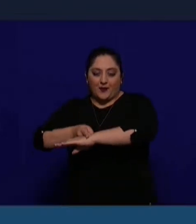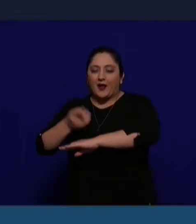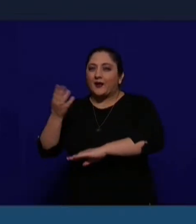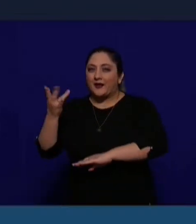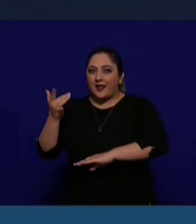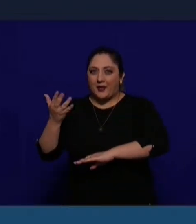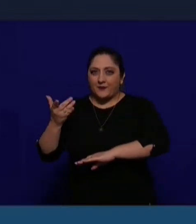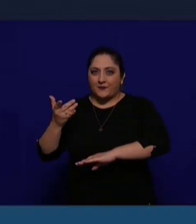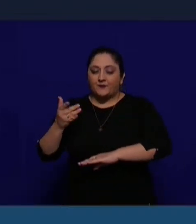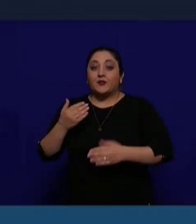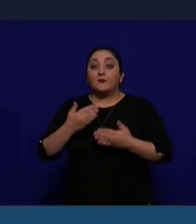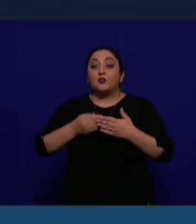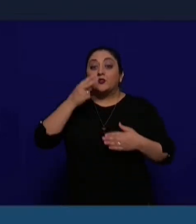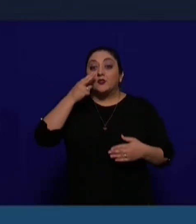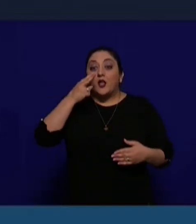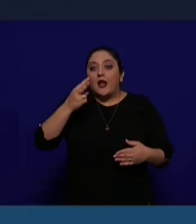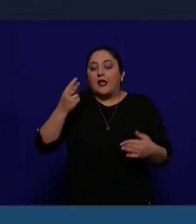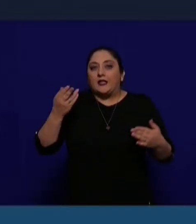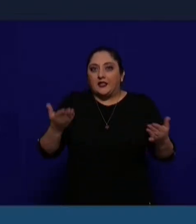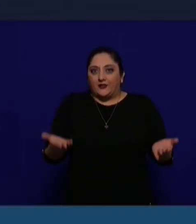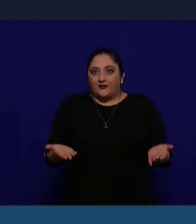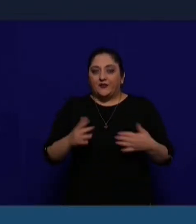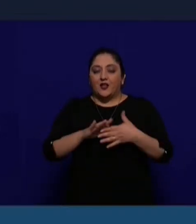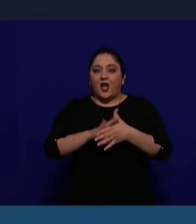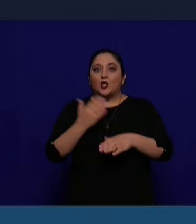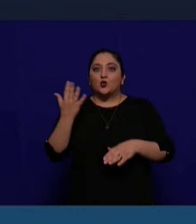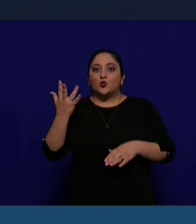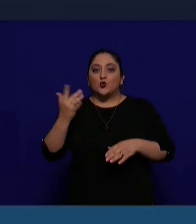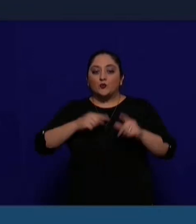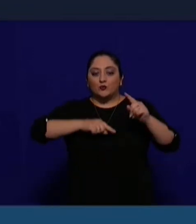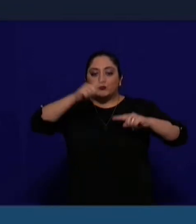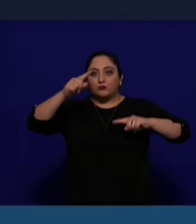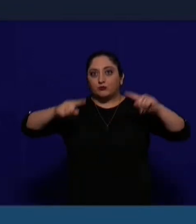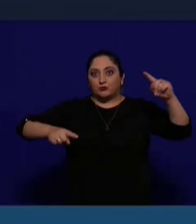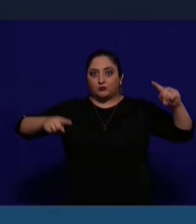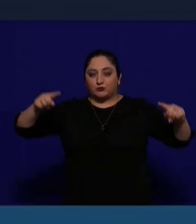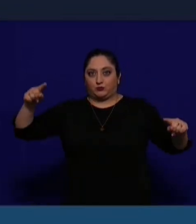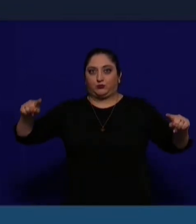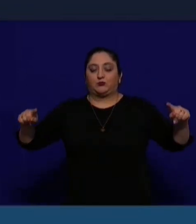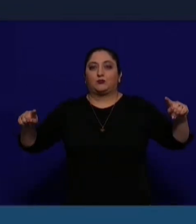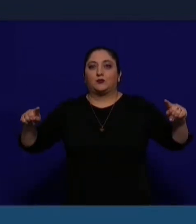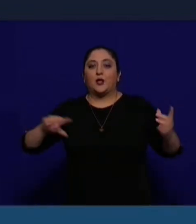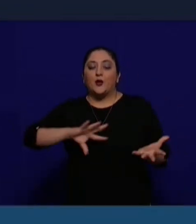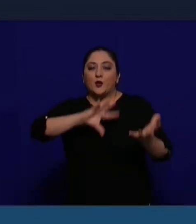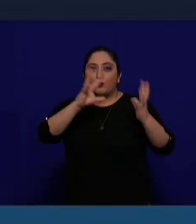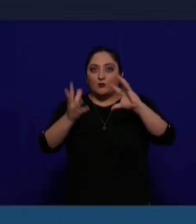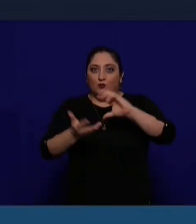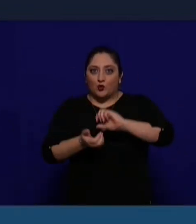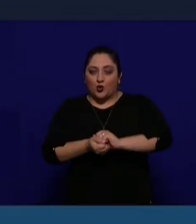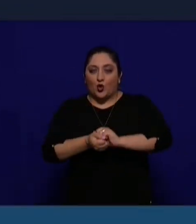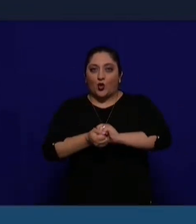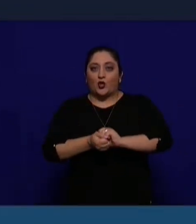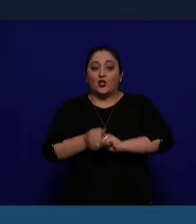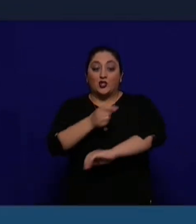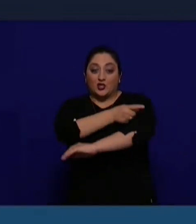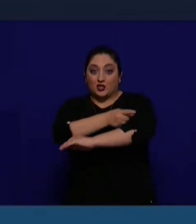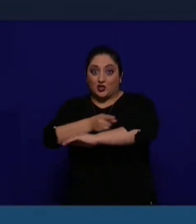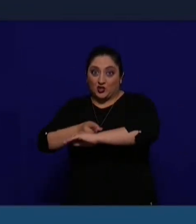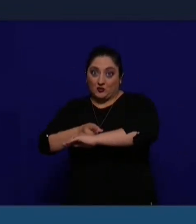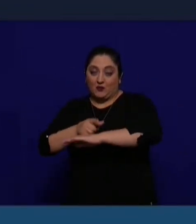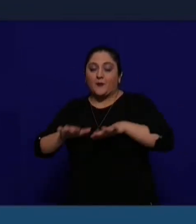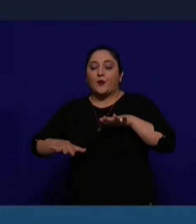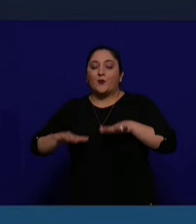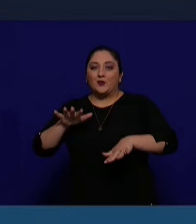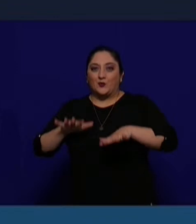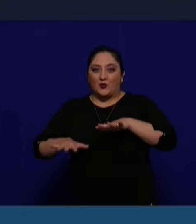biex naraw x'inhu għaddej għaliex in-numri jkunu qegħdin ivarjaw minn ġurnata għal ġurnata u t-total ta' 7-day moving average li kellna